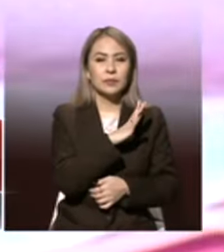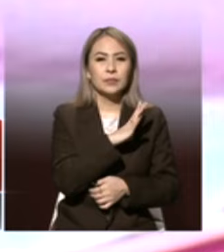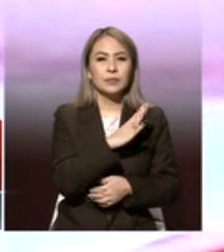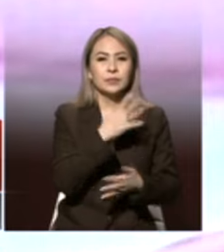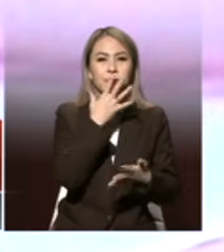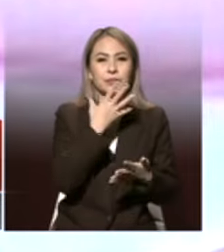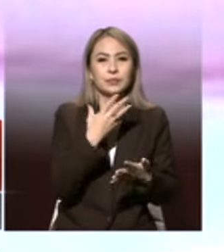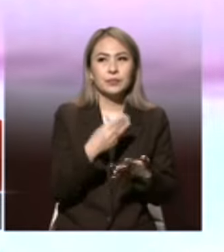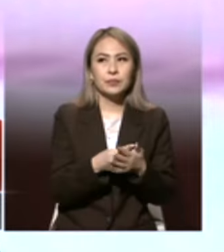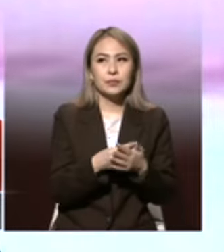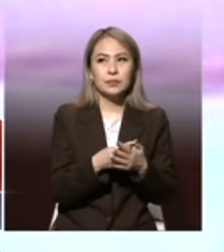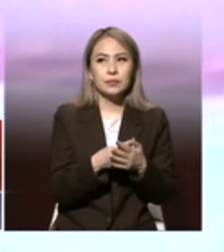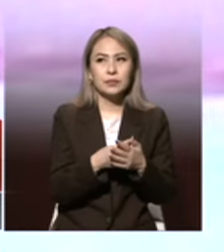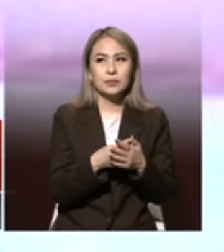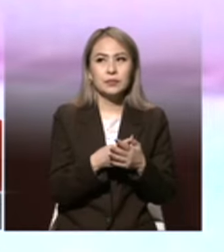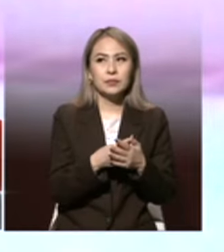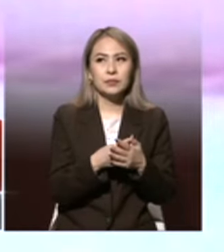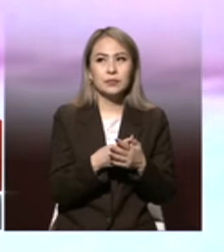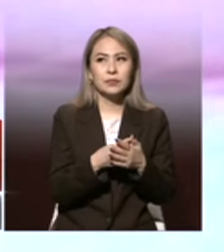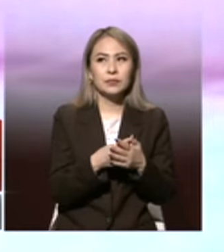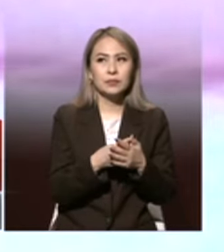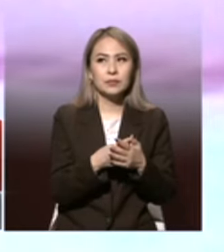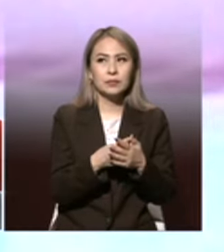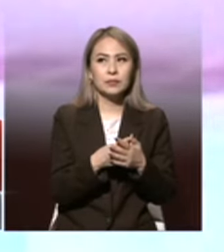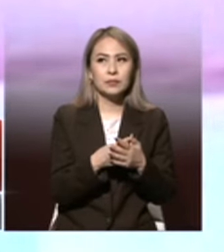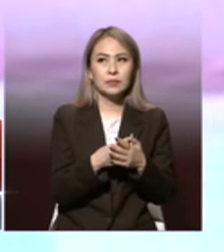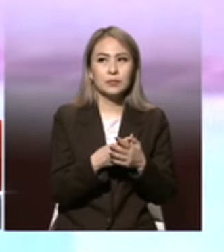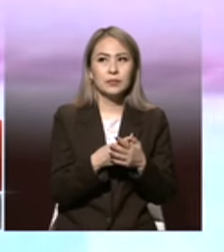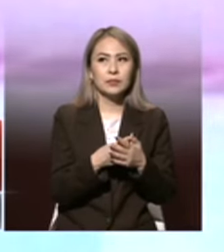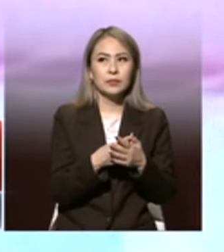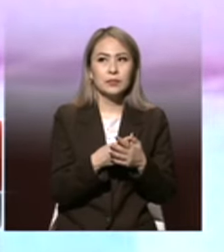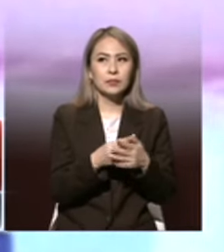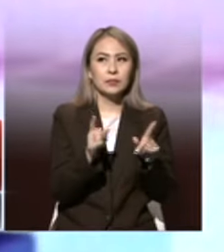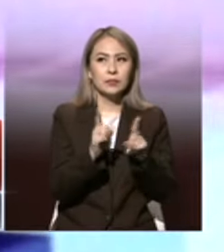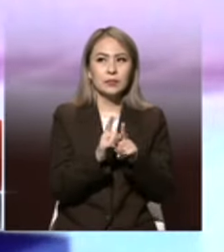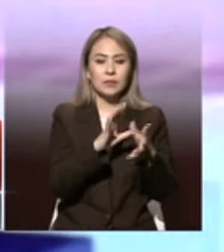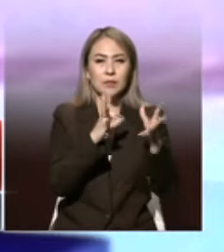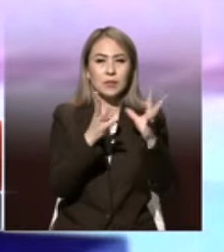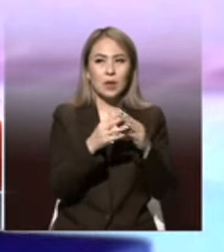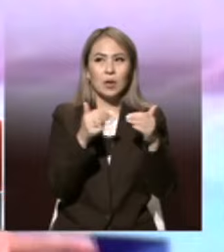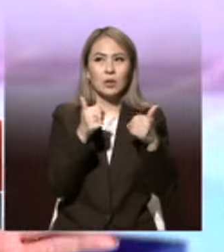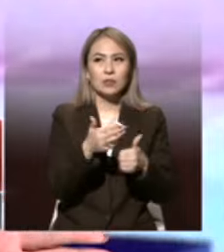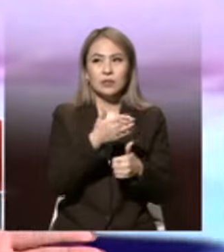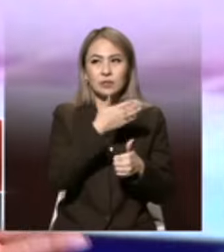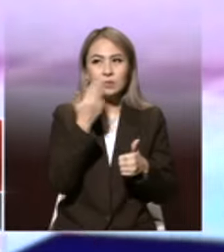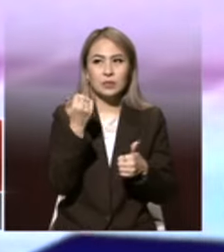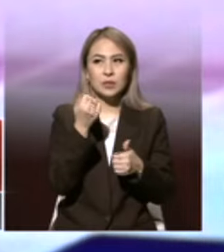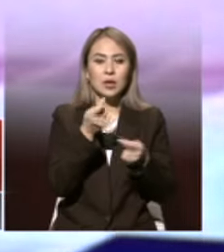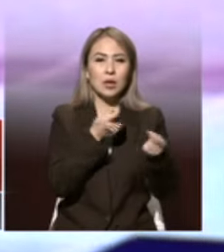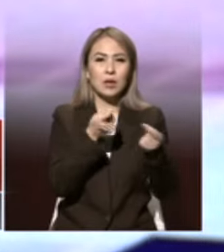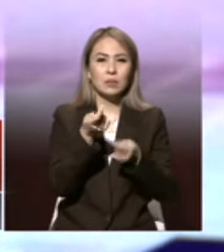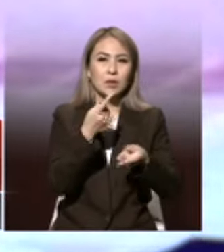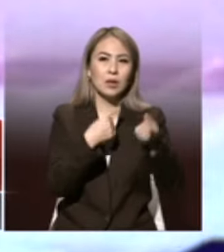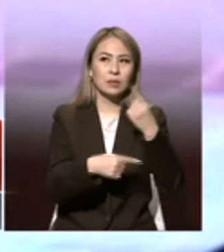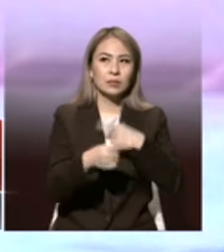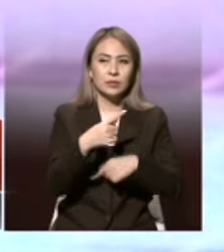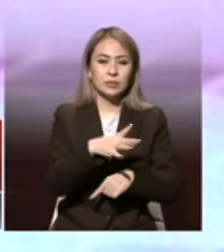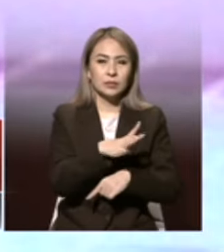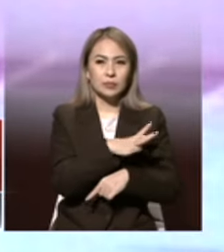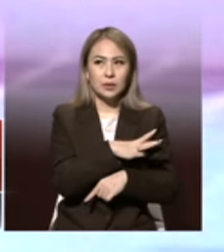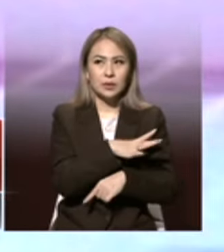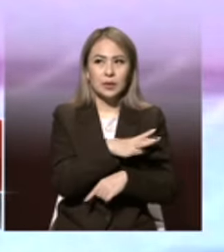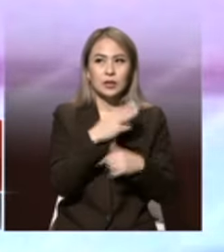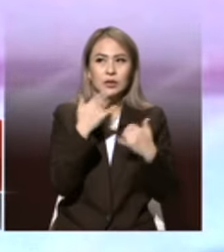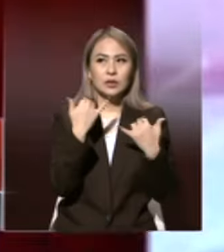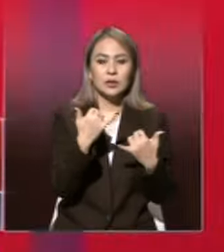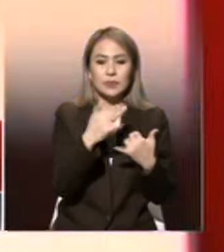ол өзінің жақсы нәтижесін, екінші рет қылмыстық болсын деп жақсы нәтижесін бермегендіктен біз осы әкімшілік жауапкершілікке қайтып оралған болатынбыз.